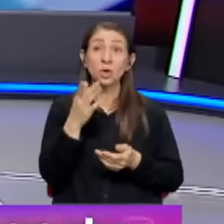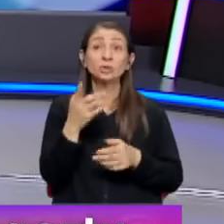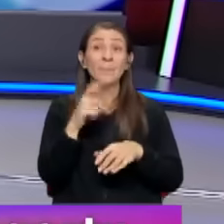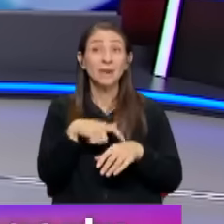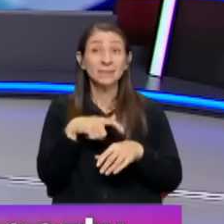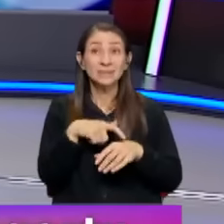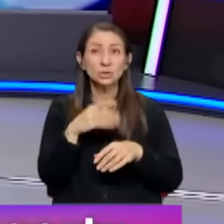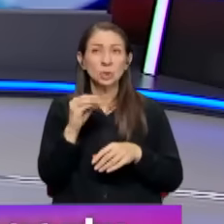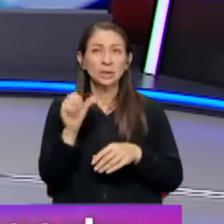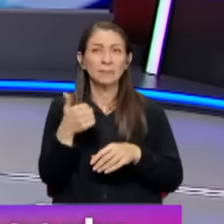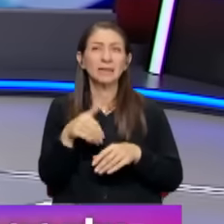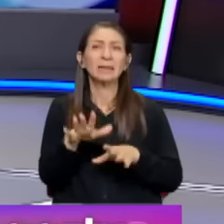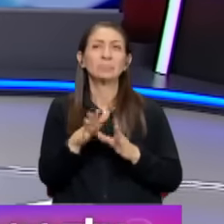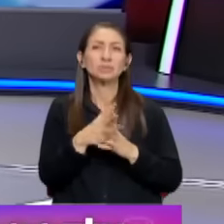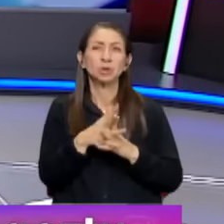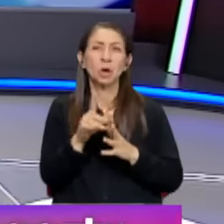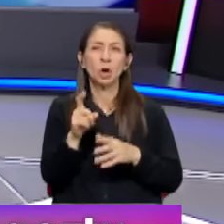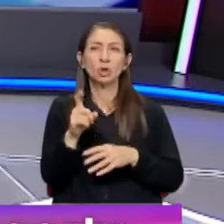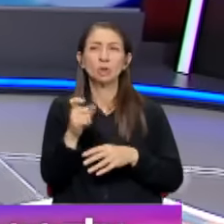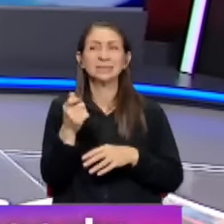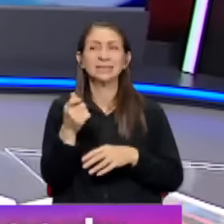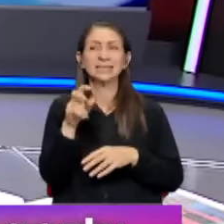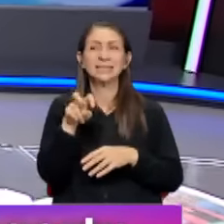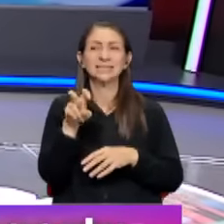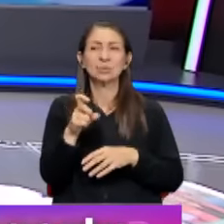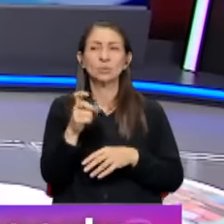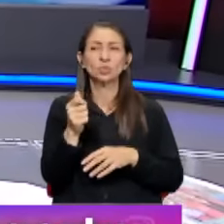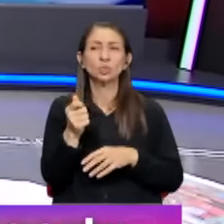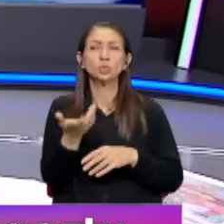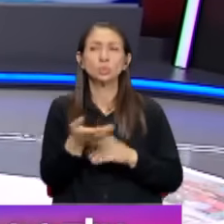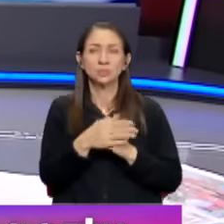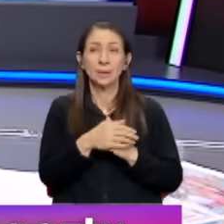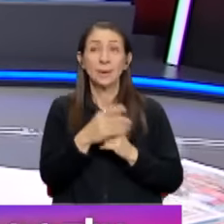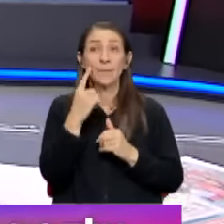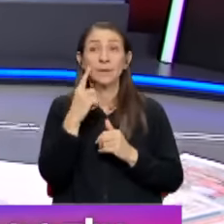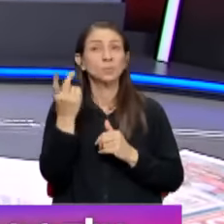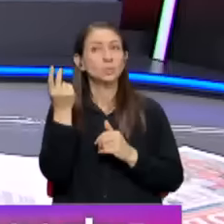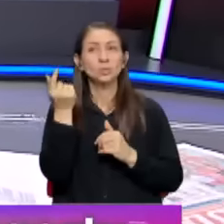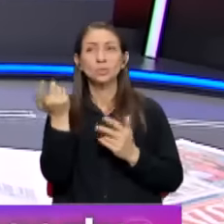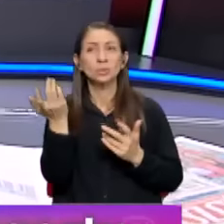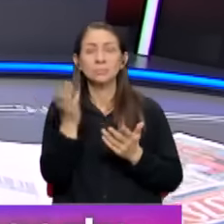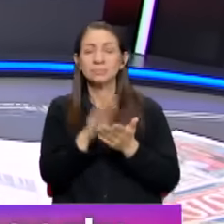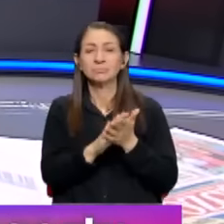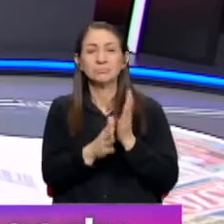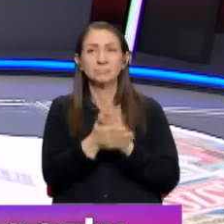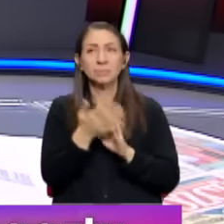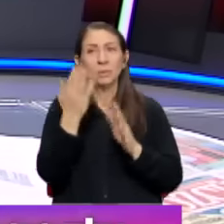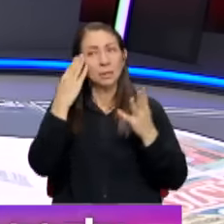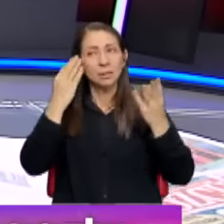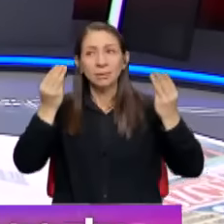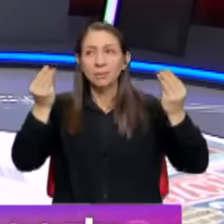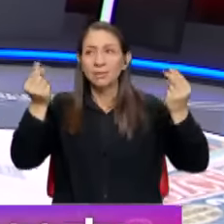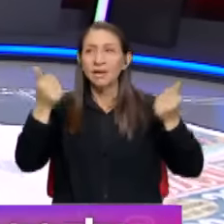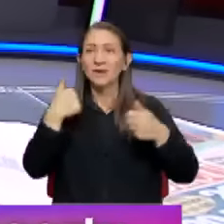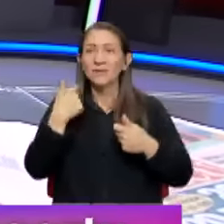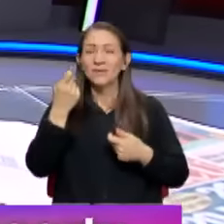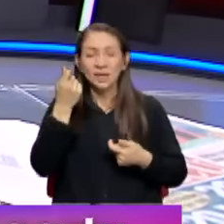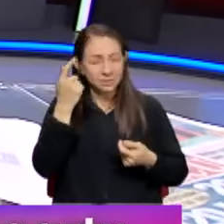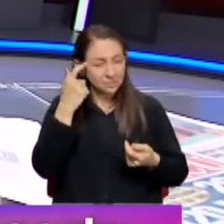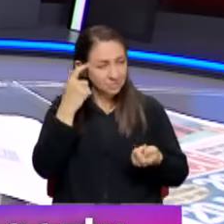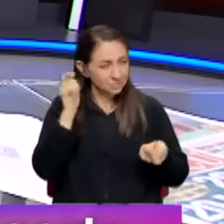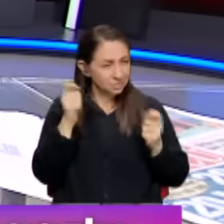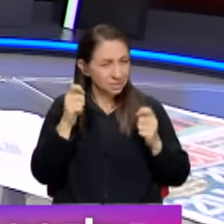zaman çok kıymetli değilmiş. 19 lira 89 kuruşmuş. Bakın unuttuk. Kalmadı aklımızda. Gitti. Bizim fiyat algımız